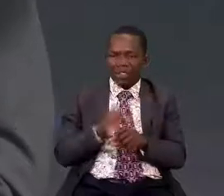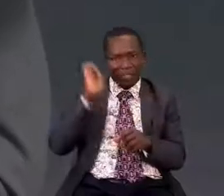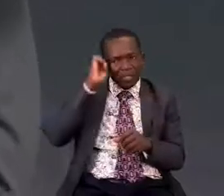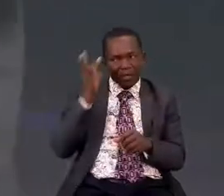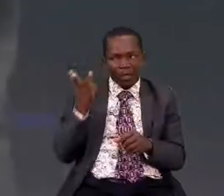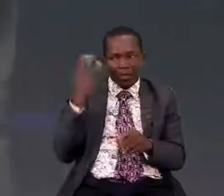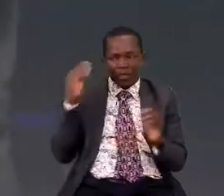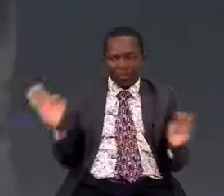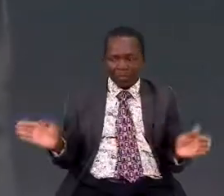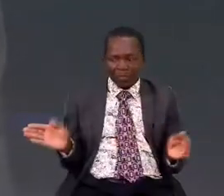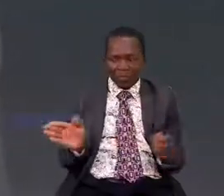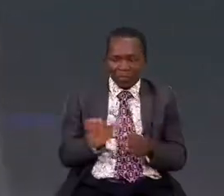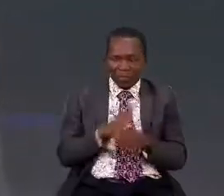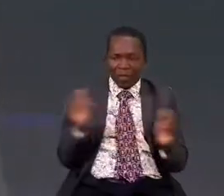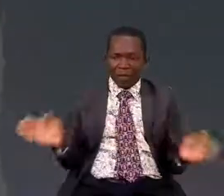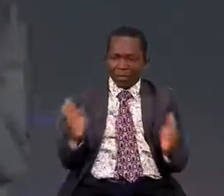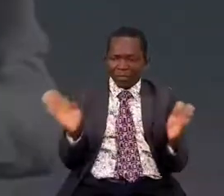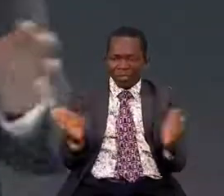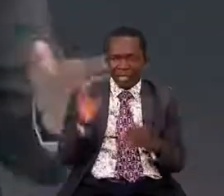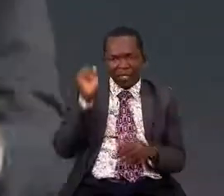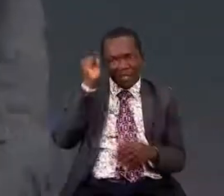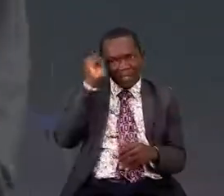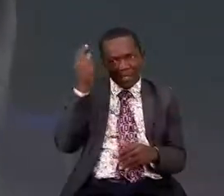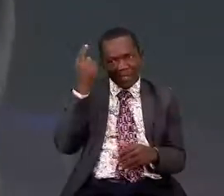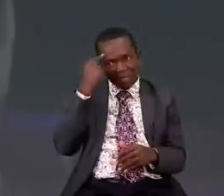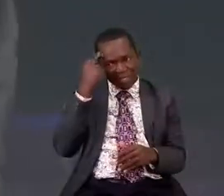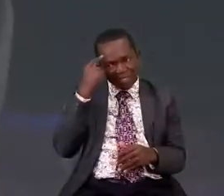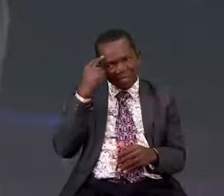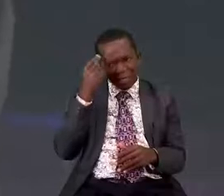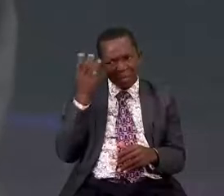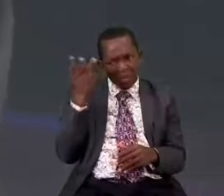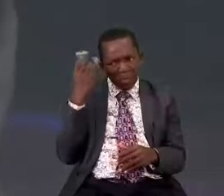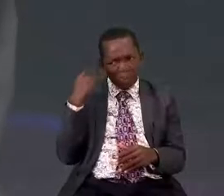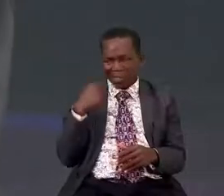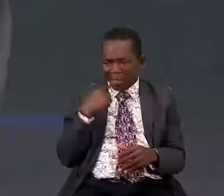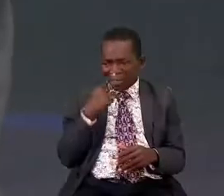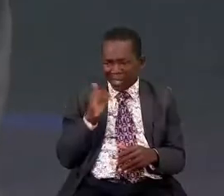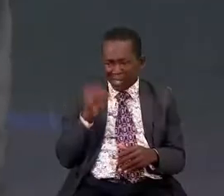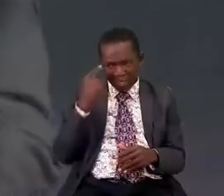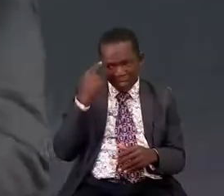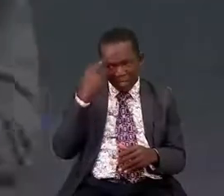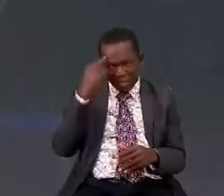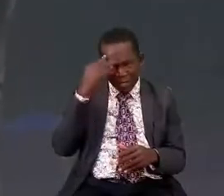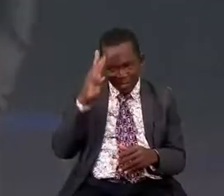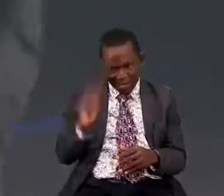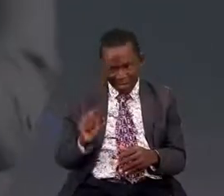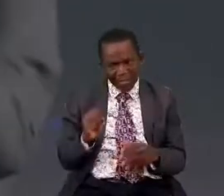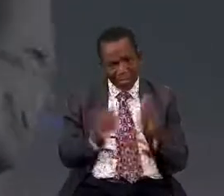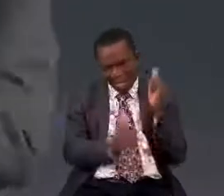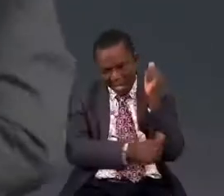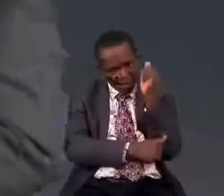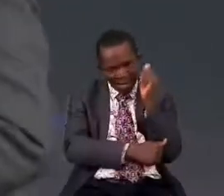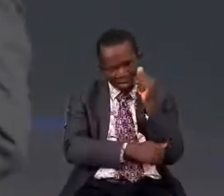ne te ridiculise pas, hein? Tu sais bien qu'à ton âge et à l'âge de Sarah, tu sais bien que